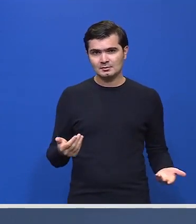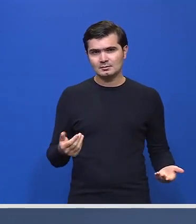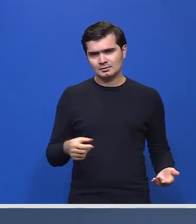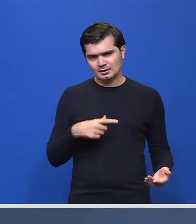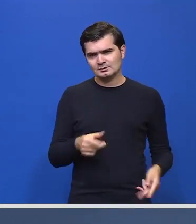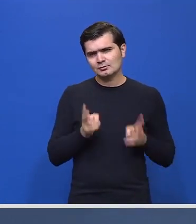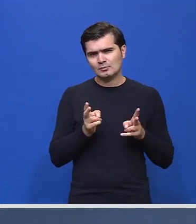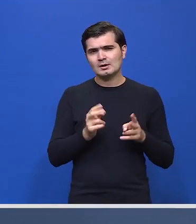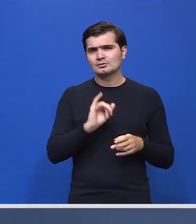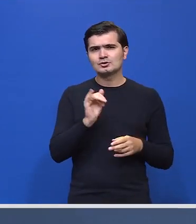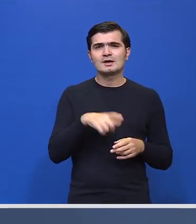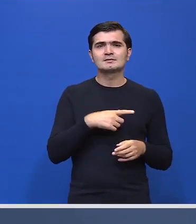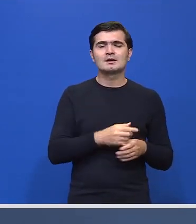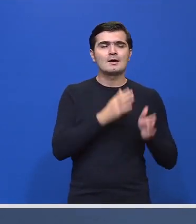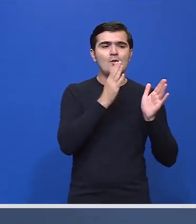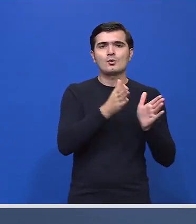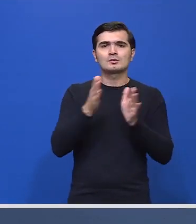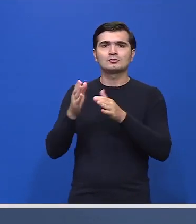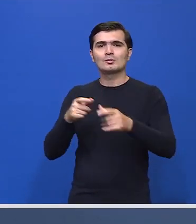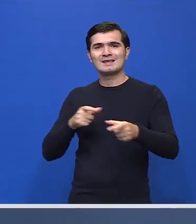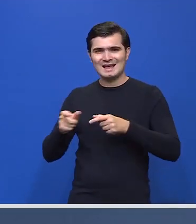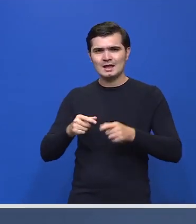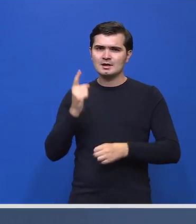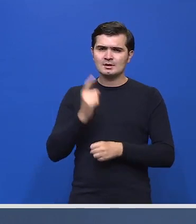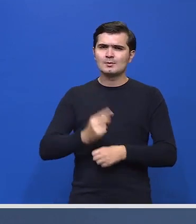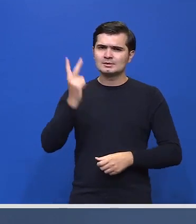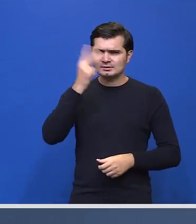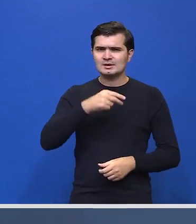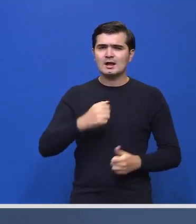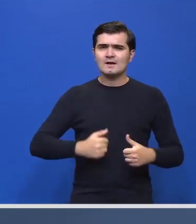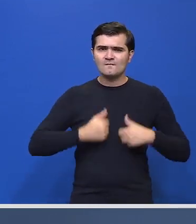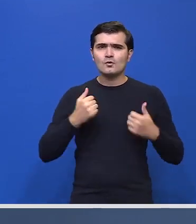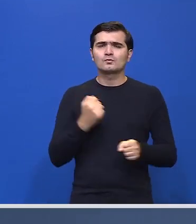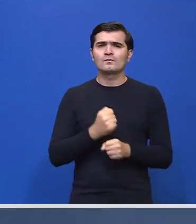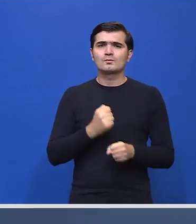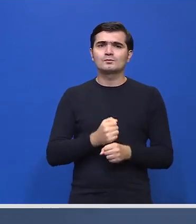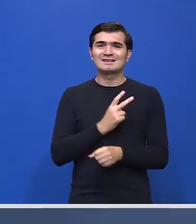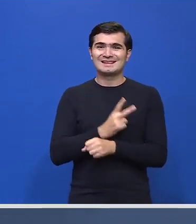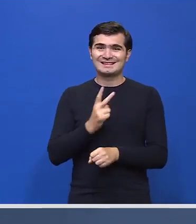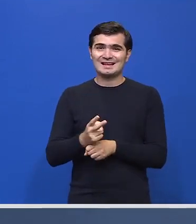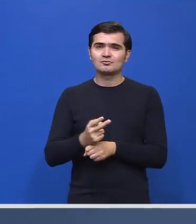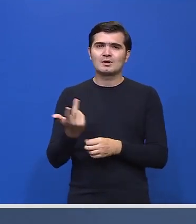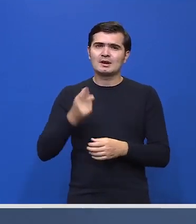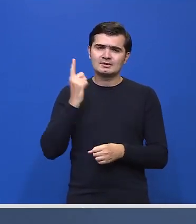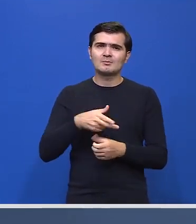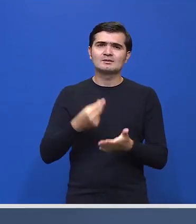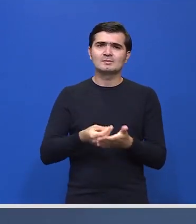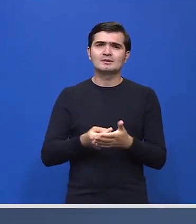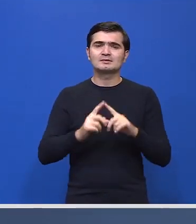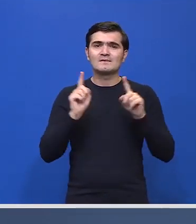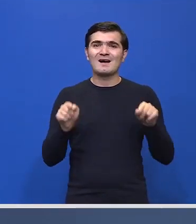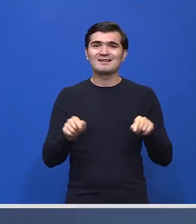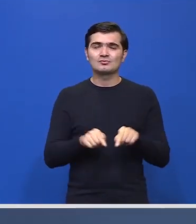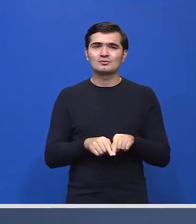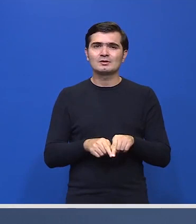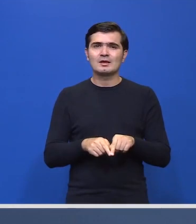și ordonatorii de credit trebuie să înțeleagă acest efort pe care statul face. Statul trebuie să-și plătească facturile. Asta e cel mai important lucru.